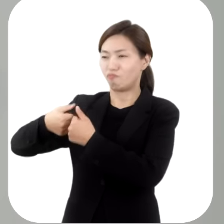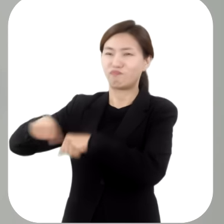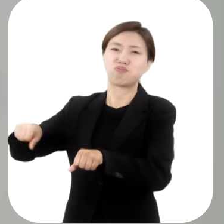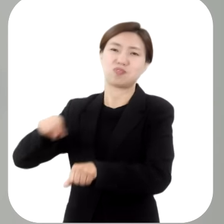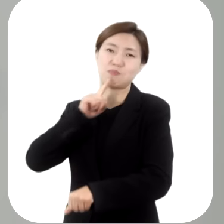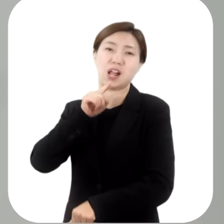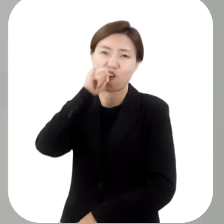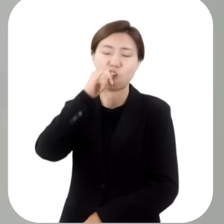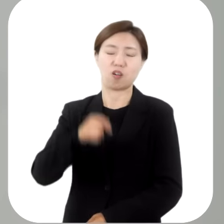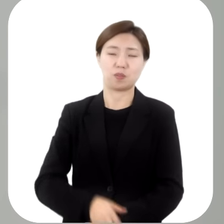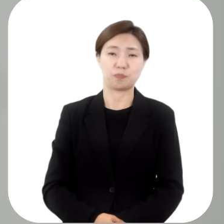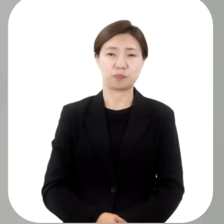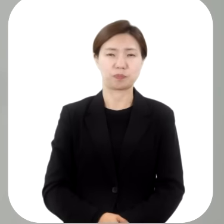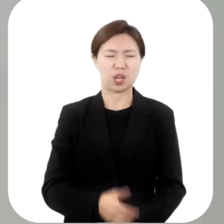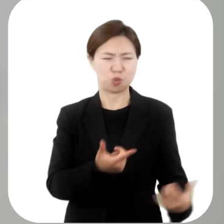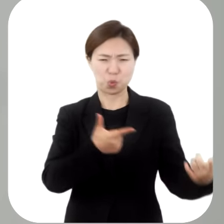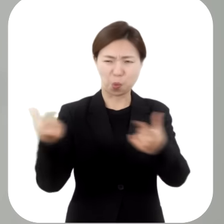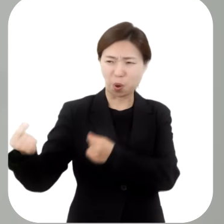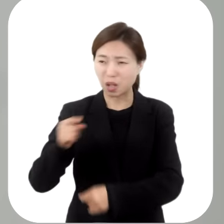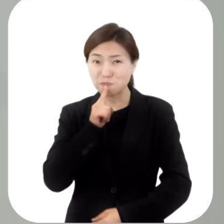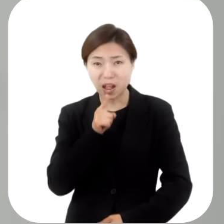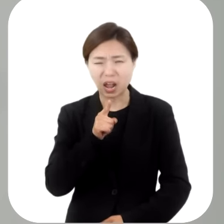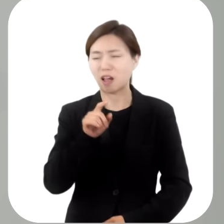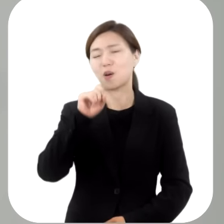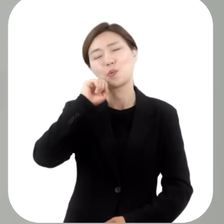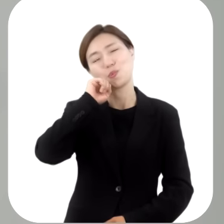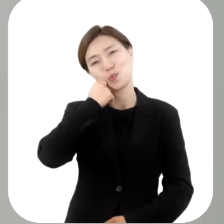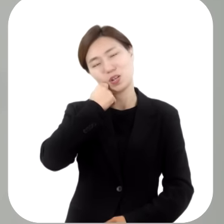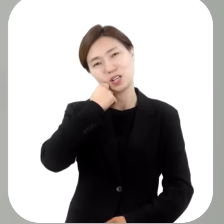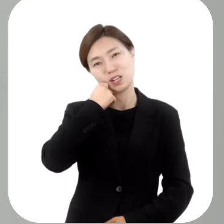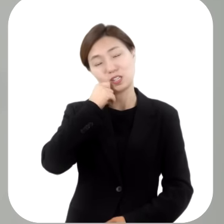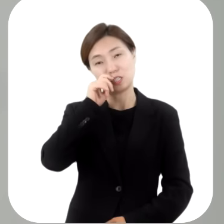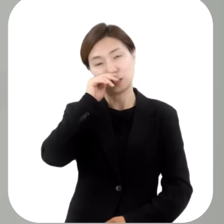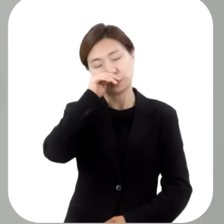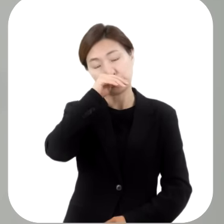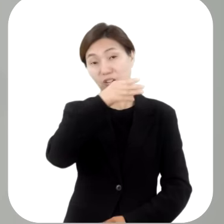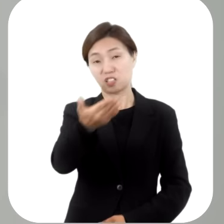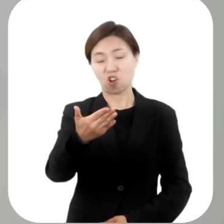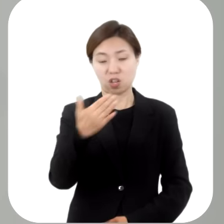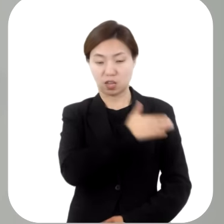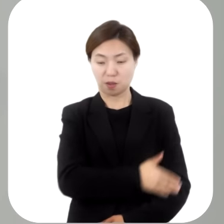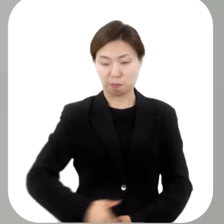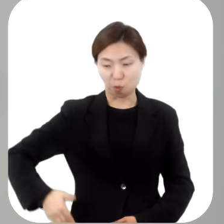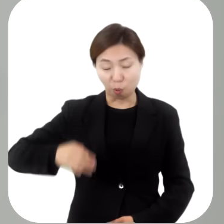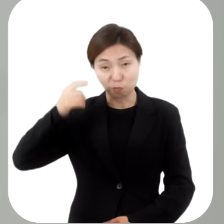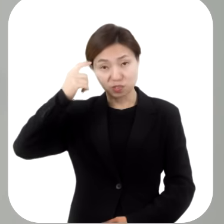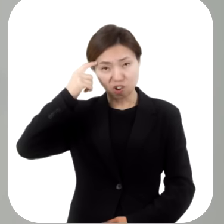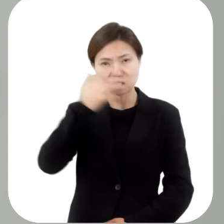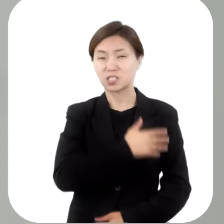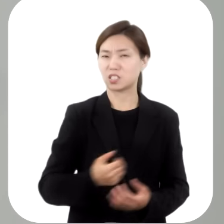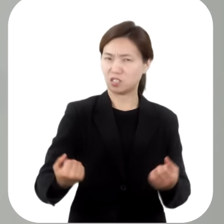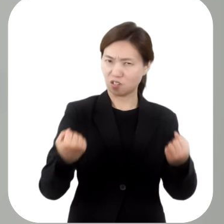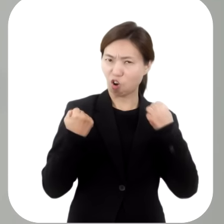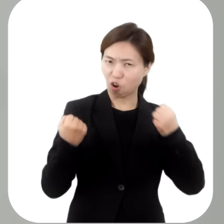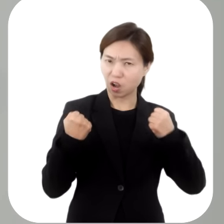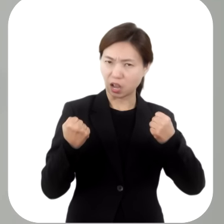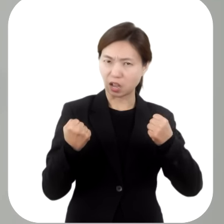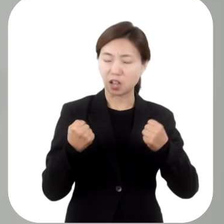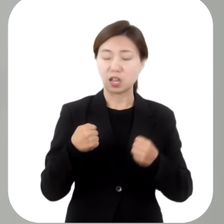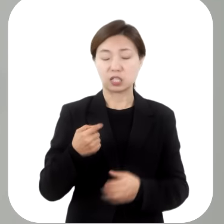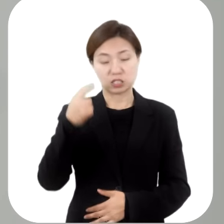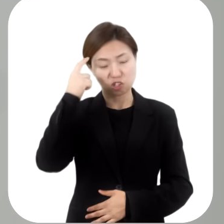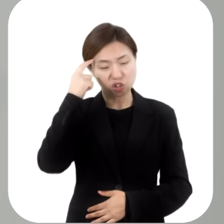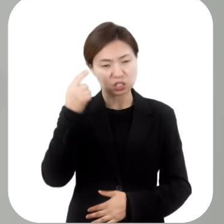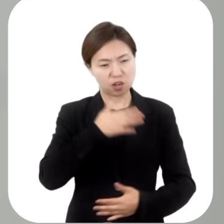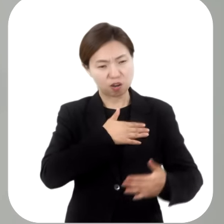말하기는 어렵다. 그런데 자기의 현재 이 신체적 정신적 건강이